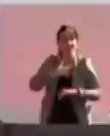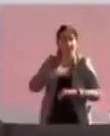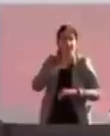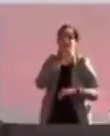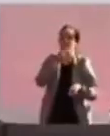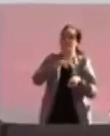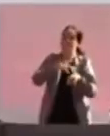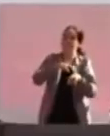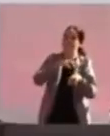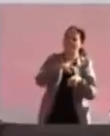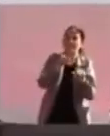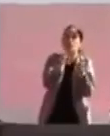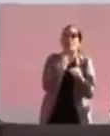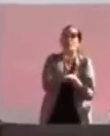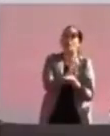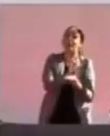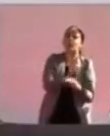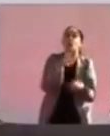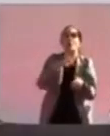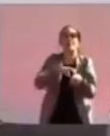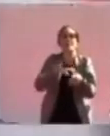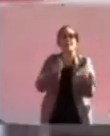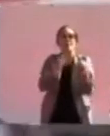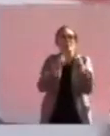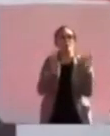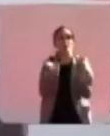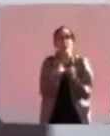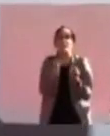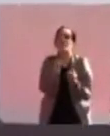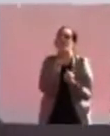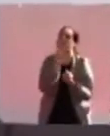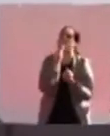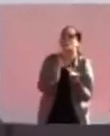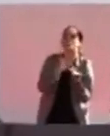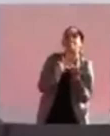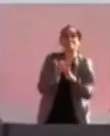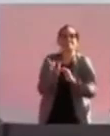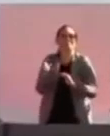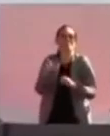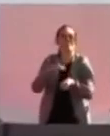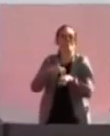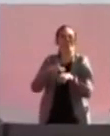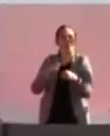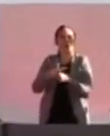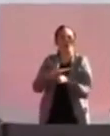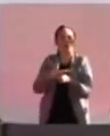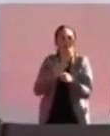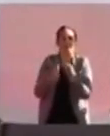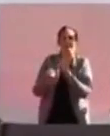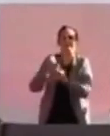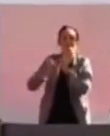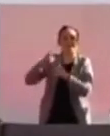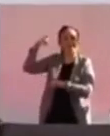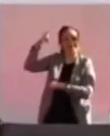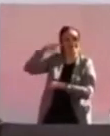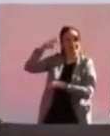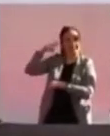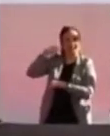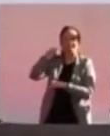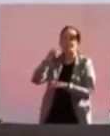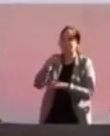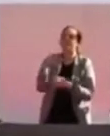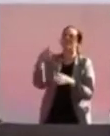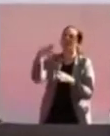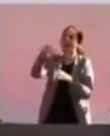in medicina generale e vuole essere un medico di famiglia arriva da siena ed è tra quei giovani camici bianchi